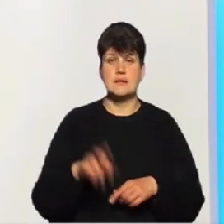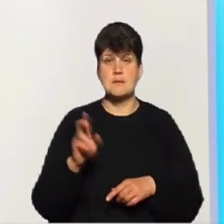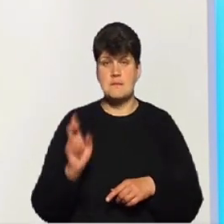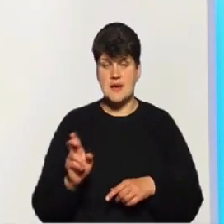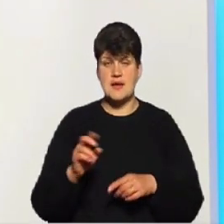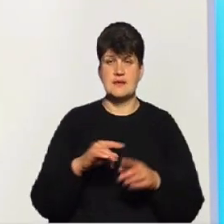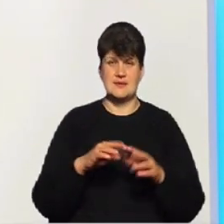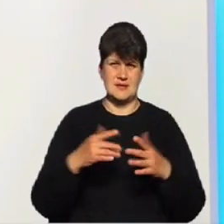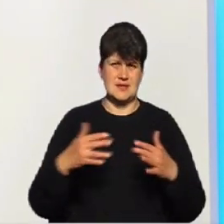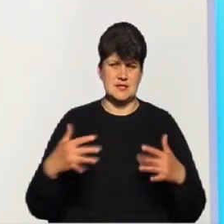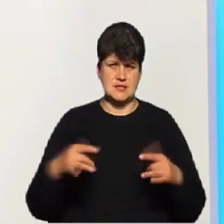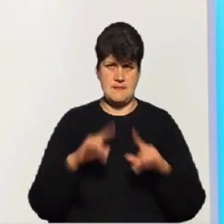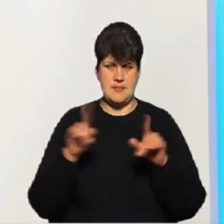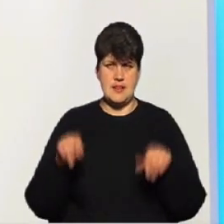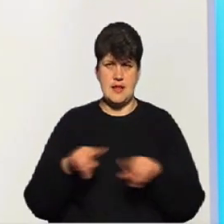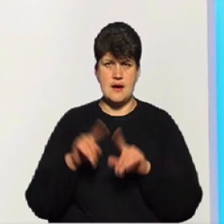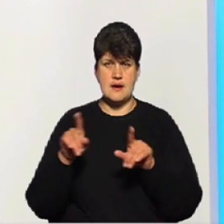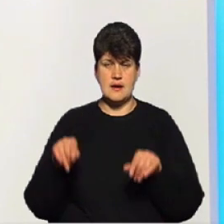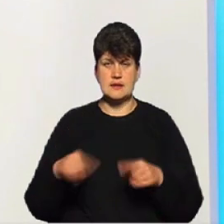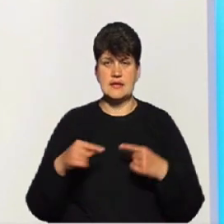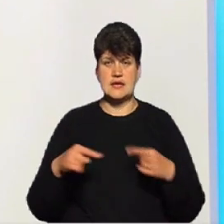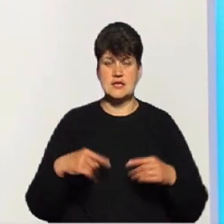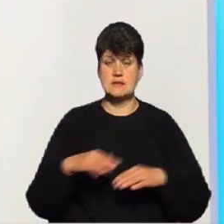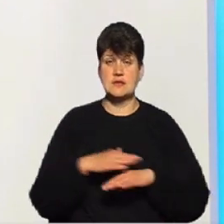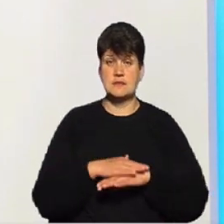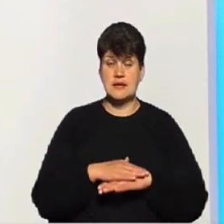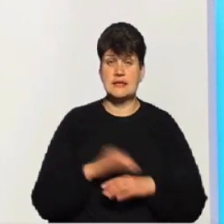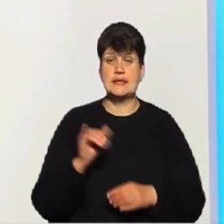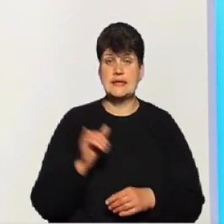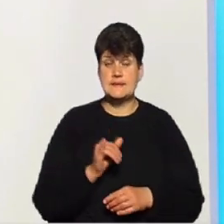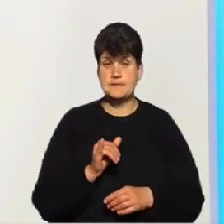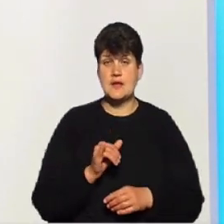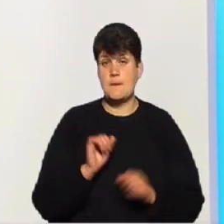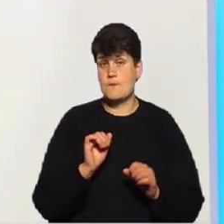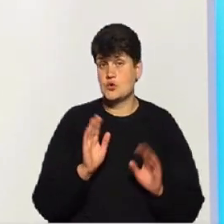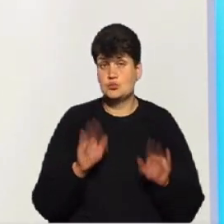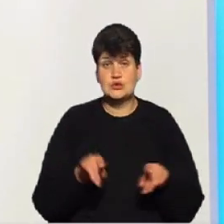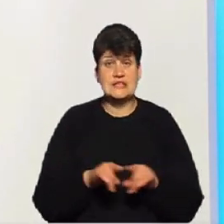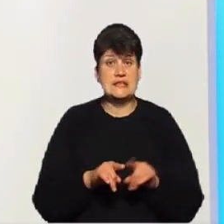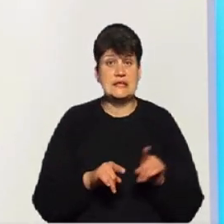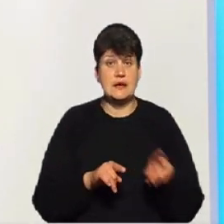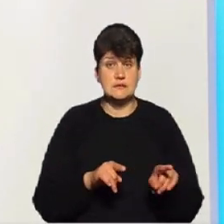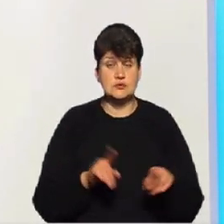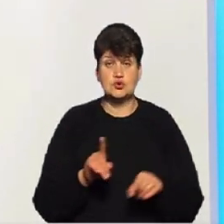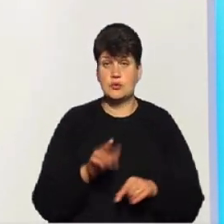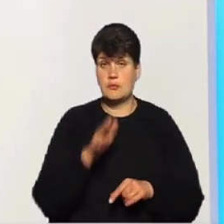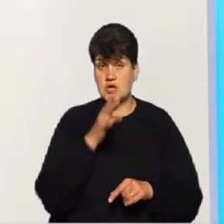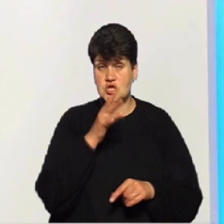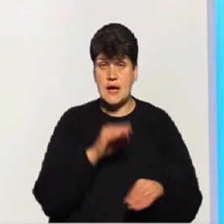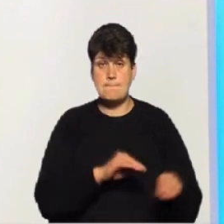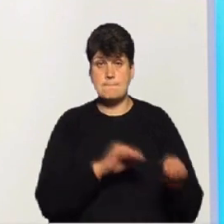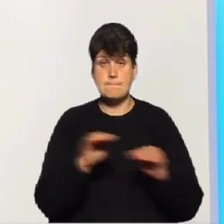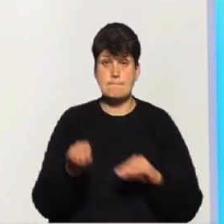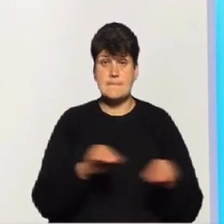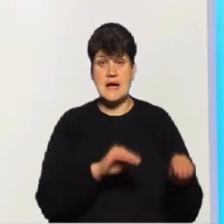від предмету, бо в нас є різні бланки відповіді на різні предмети. І може бути так, що під час